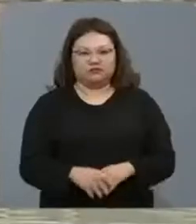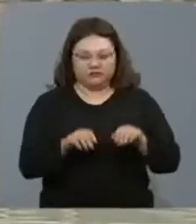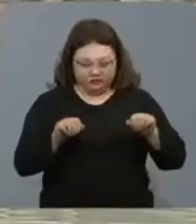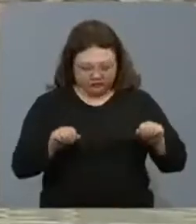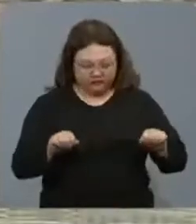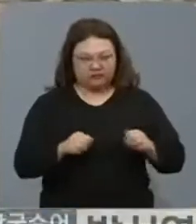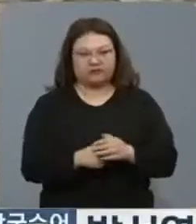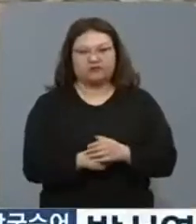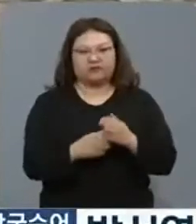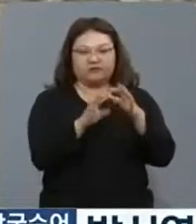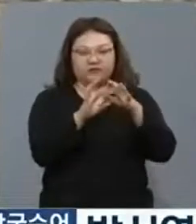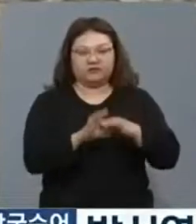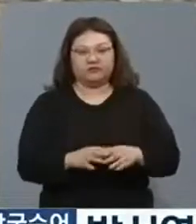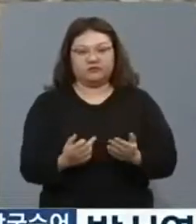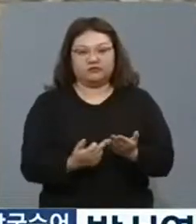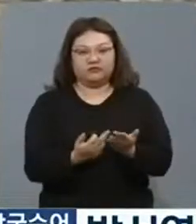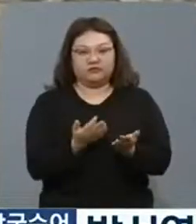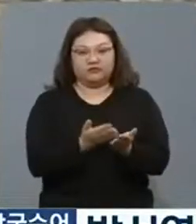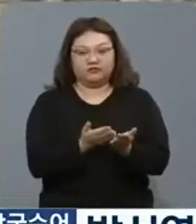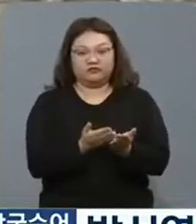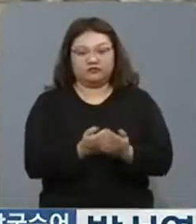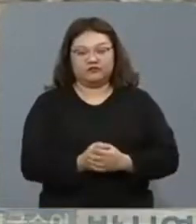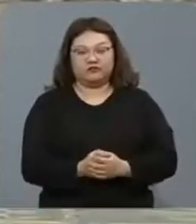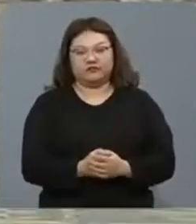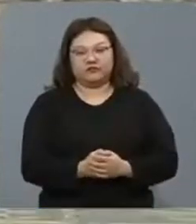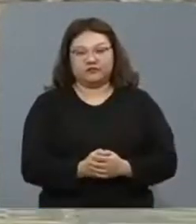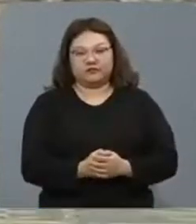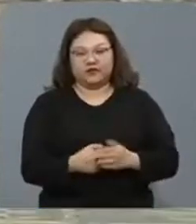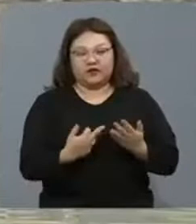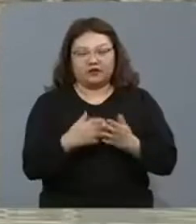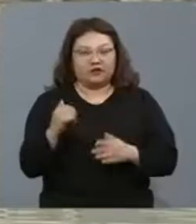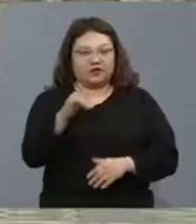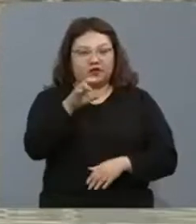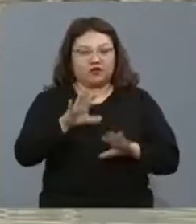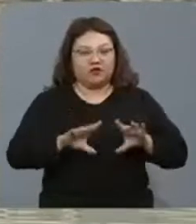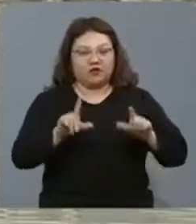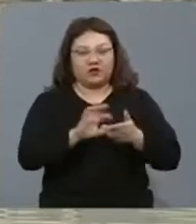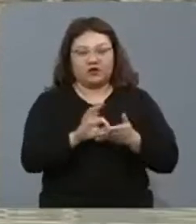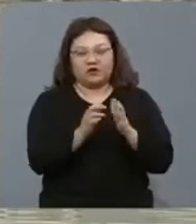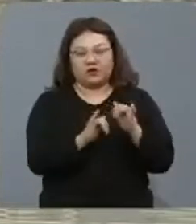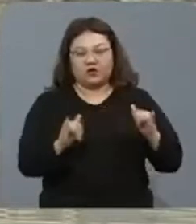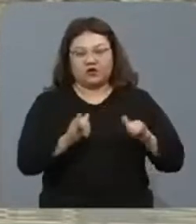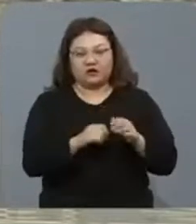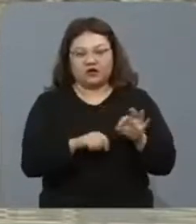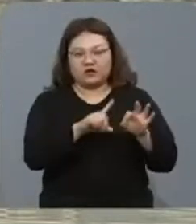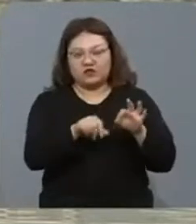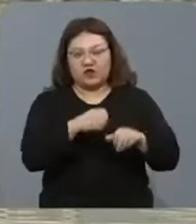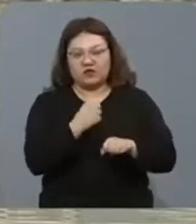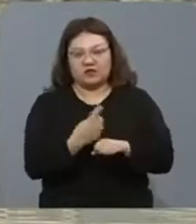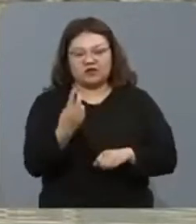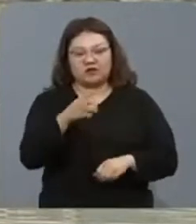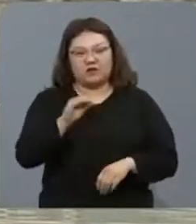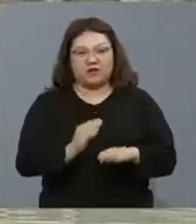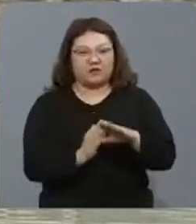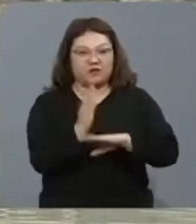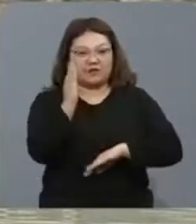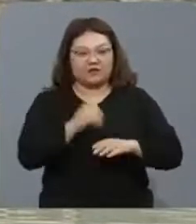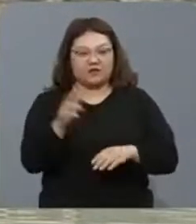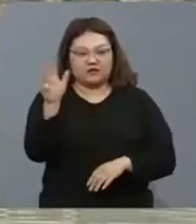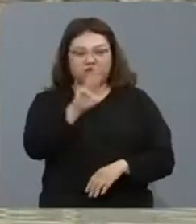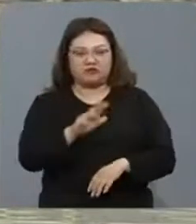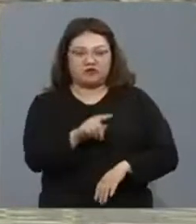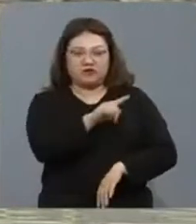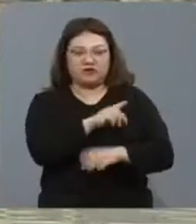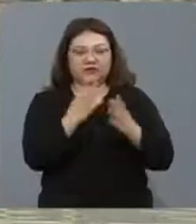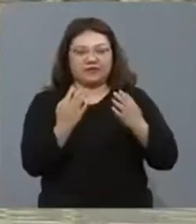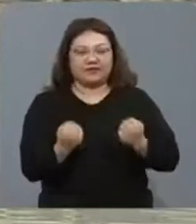여러분 안녕하십니까? 계속해서 제주 뉴스입니다. 제주공항 올해 이용객이 지난달 이미 2천만 명을 넘어서 전국